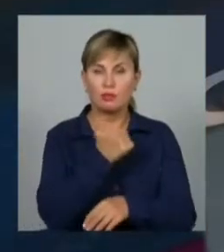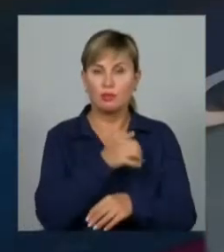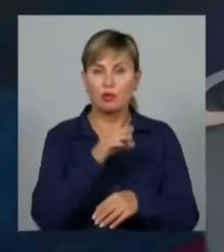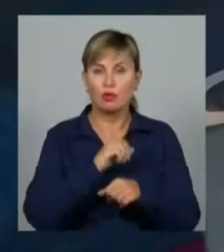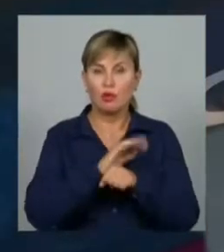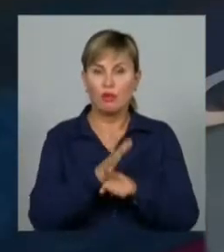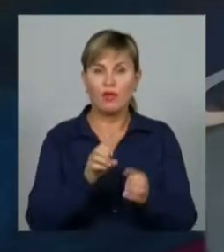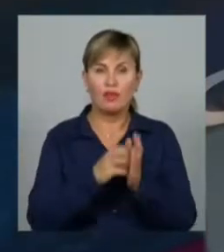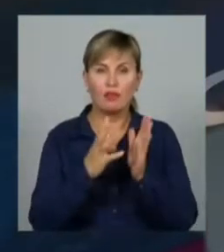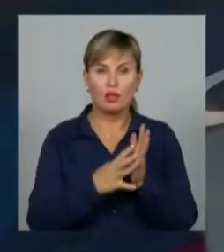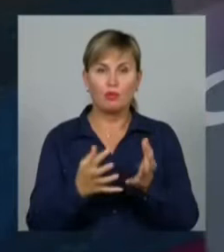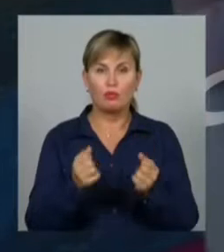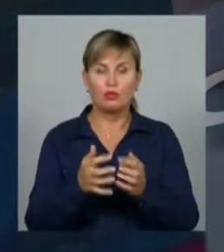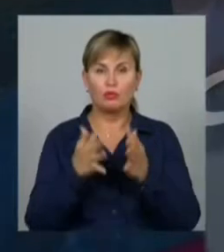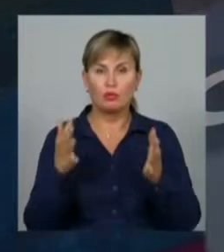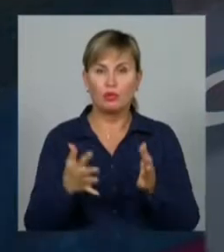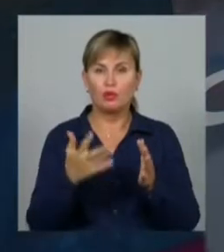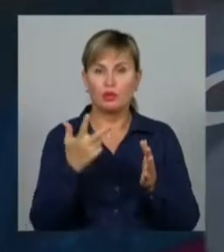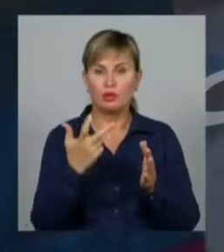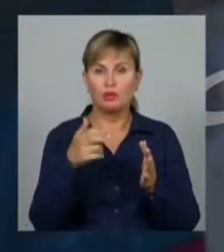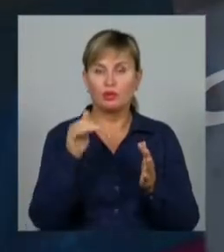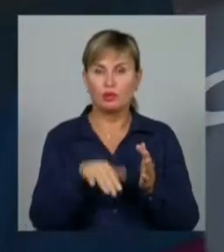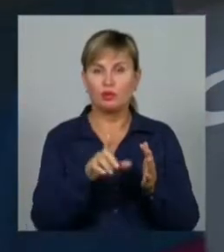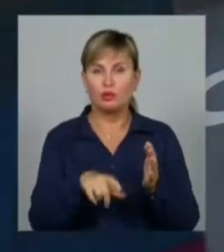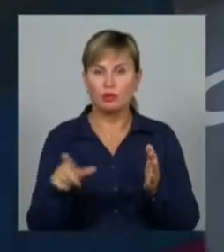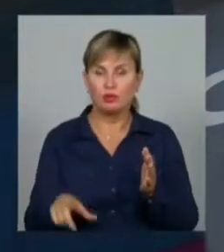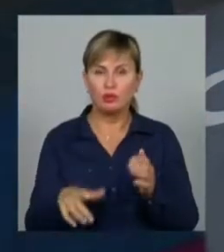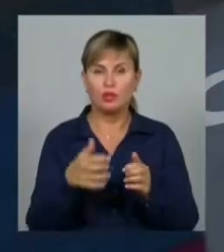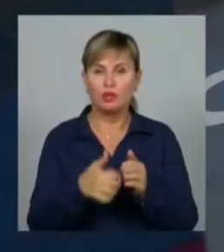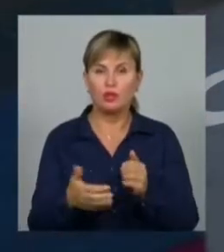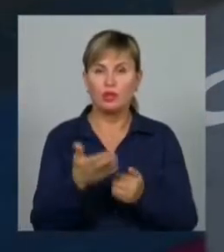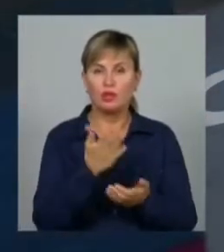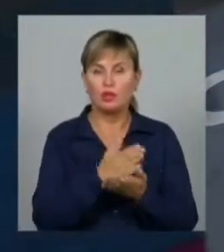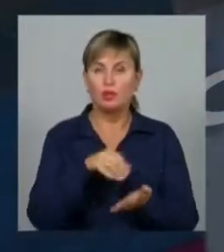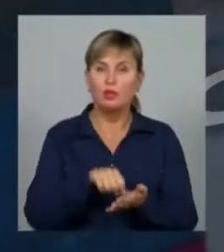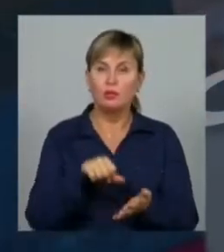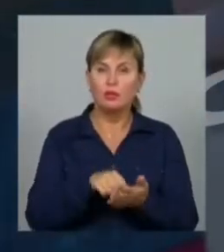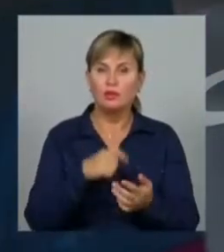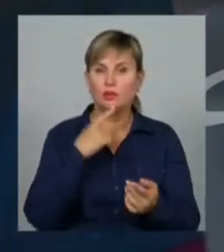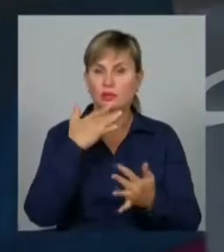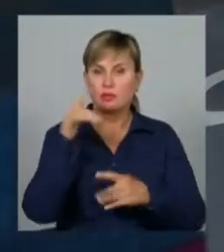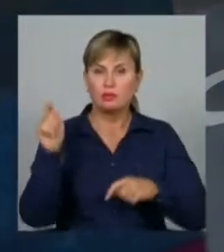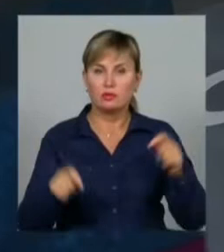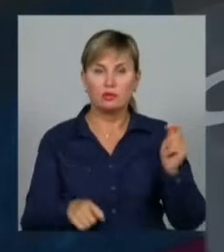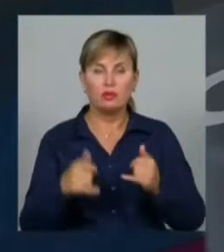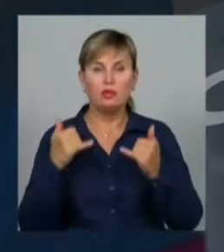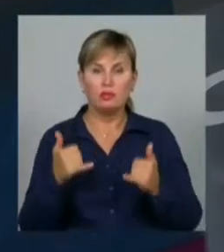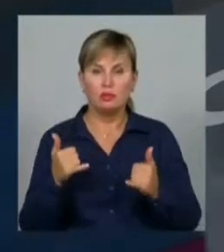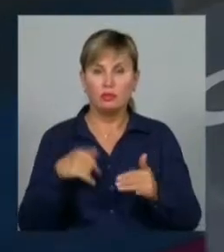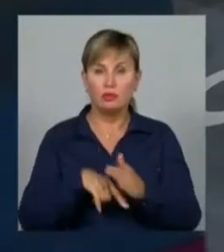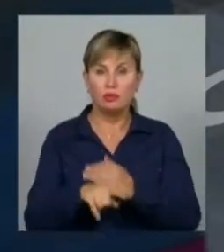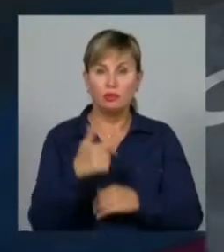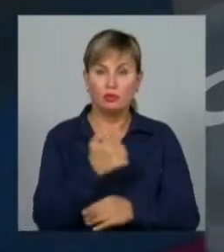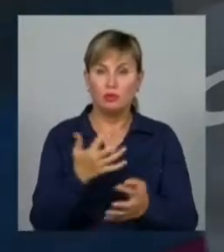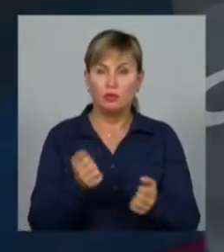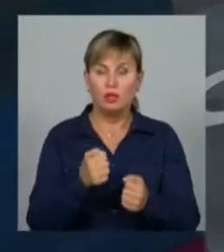кори 19 получили более 300 тысяч горожан среди них есть и представители дальнего зарубежья сегодня antique у видно кукол